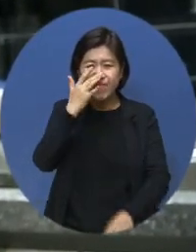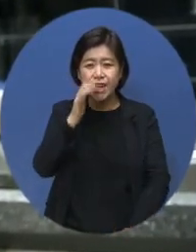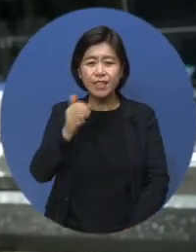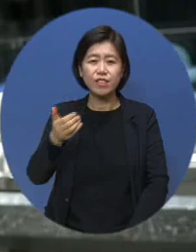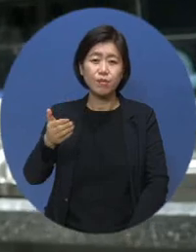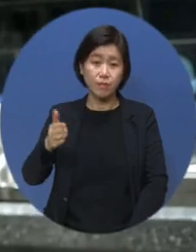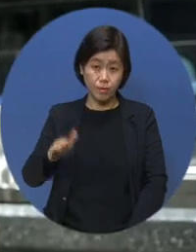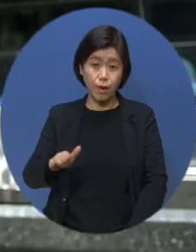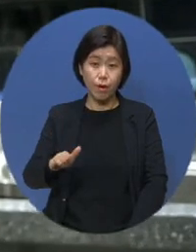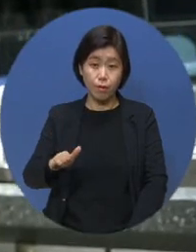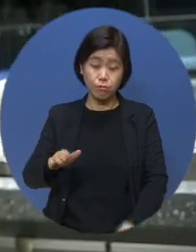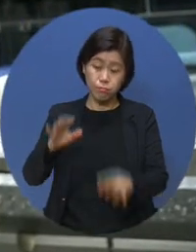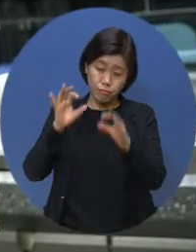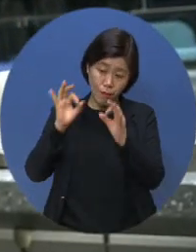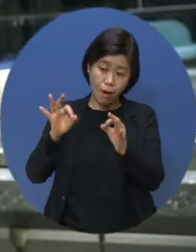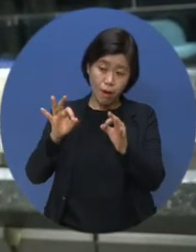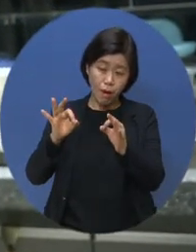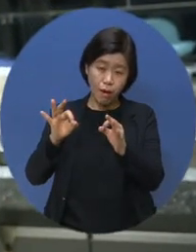아